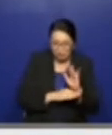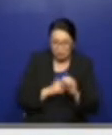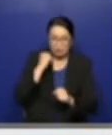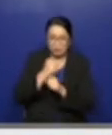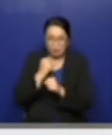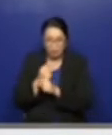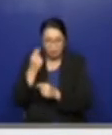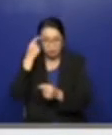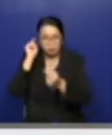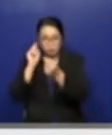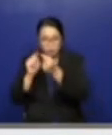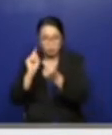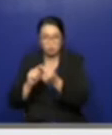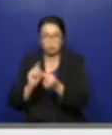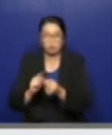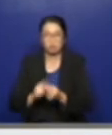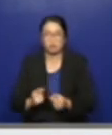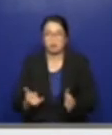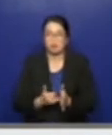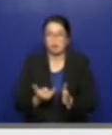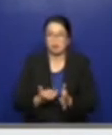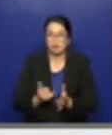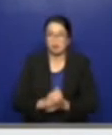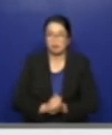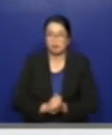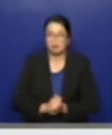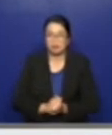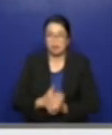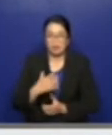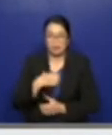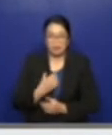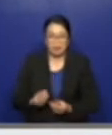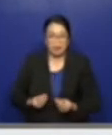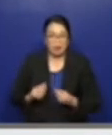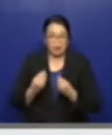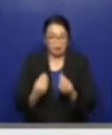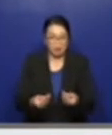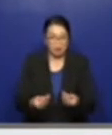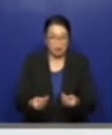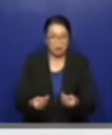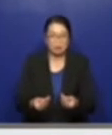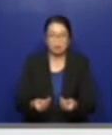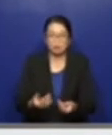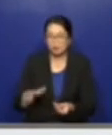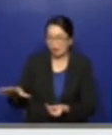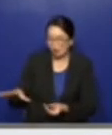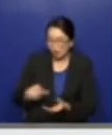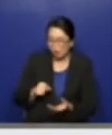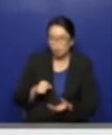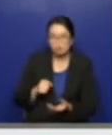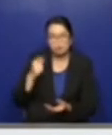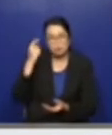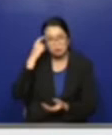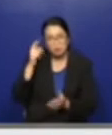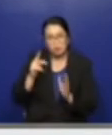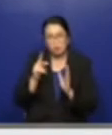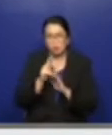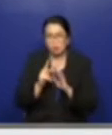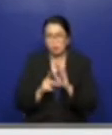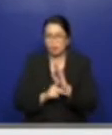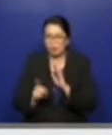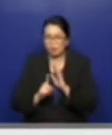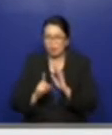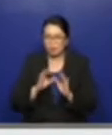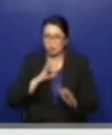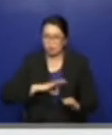เรื่องนี้ผมอยากจะให้ท่านเนี่ยได้นำมาปฏิบัติและหาช่องทางว่าเราจะปรับปรุงกฎหมายใดที่มันจะส